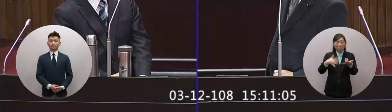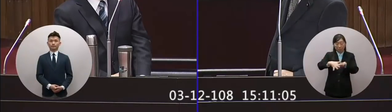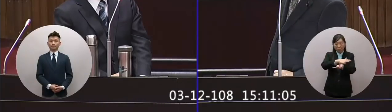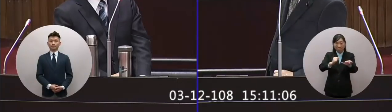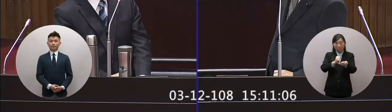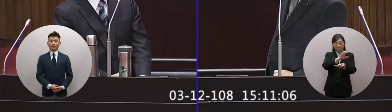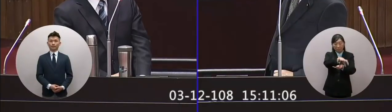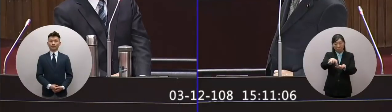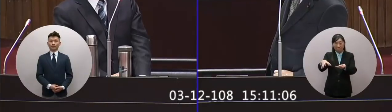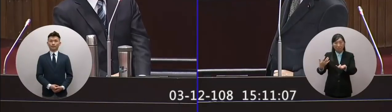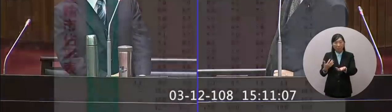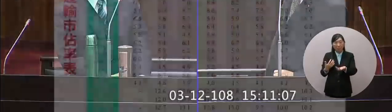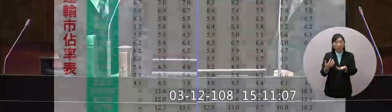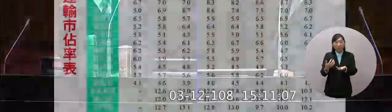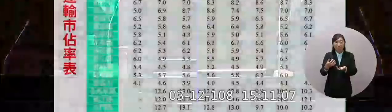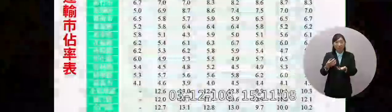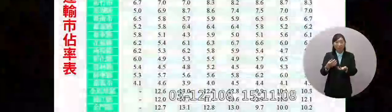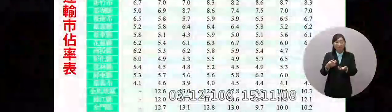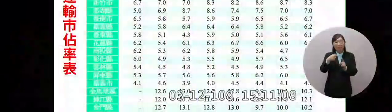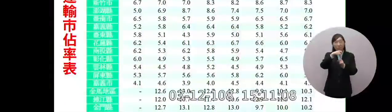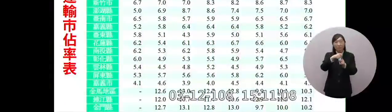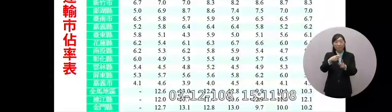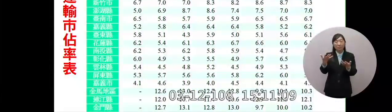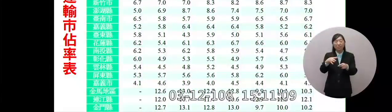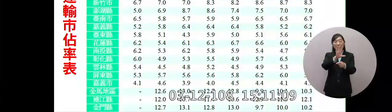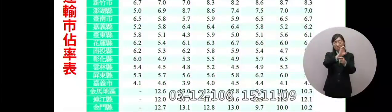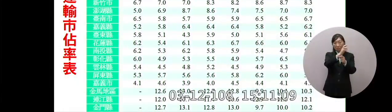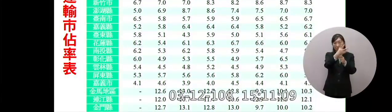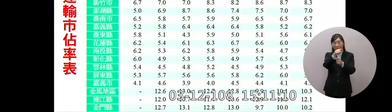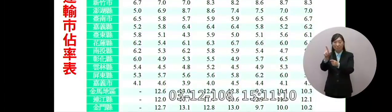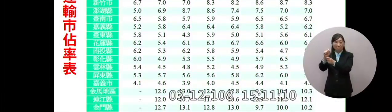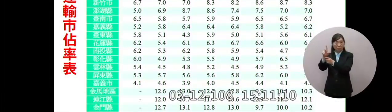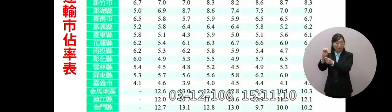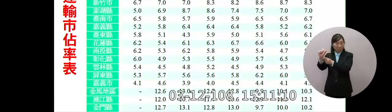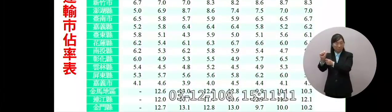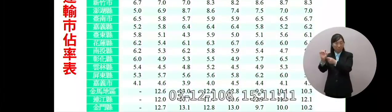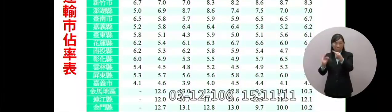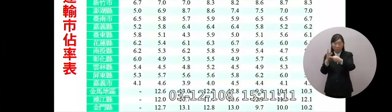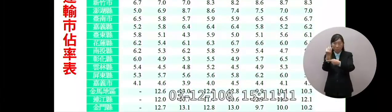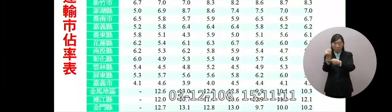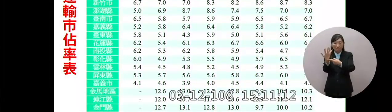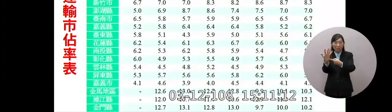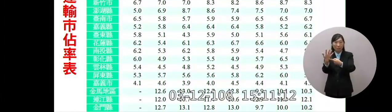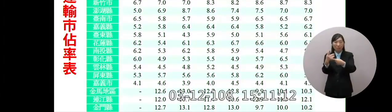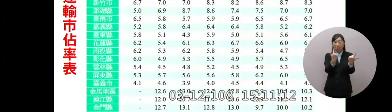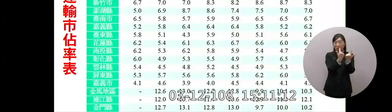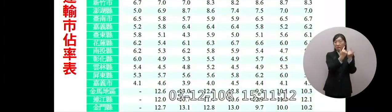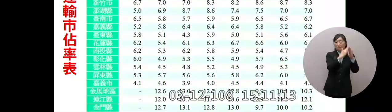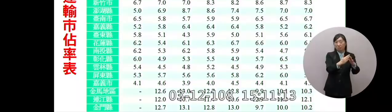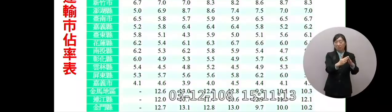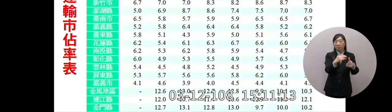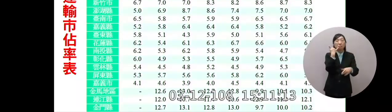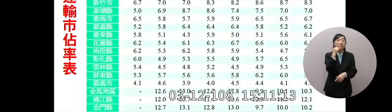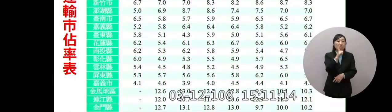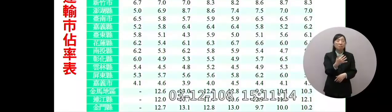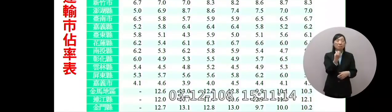全国各地公共运输从98年到105年的使用率，只有台北市跟基